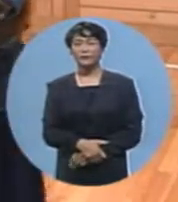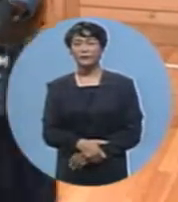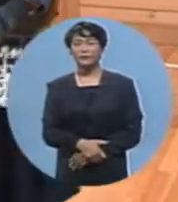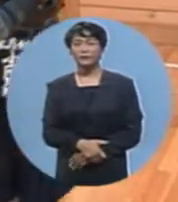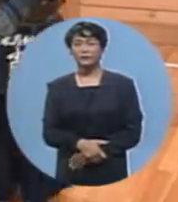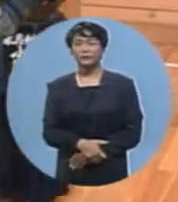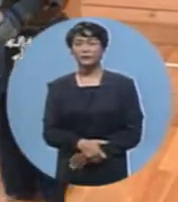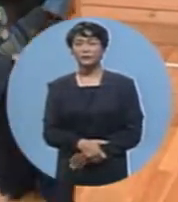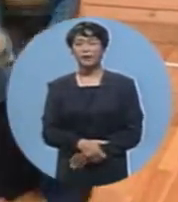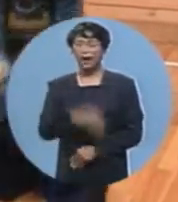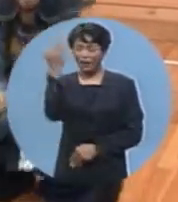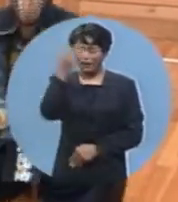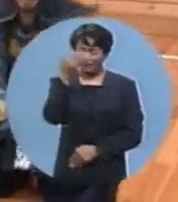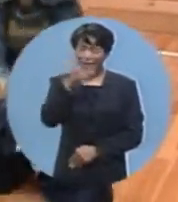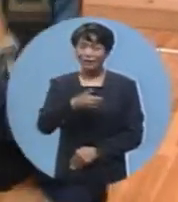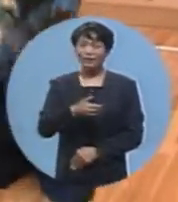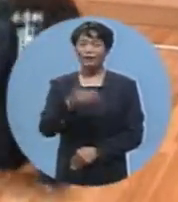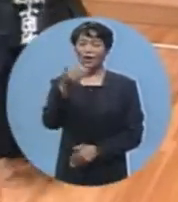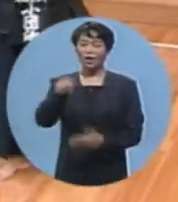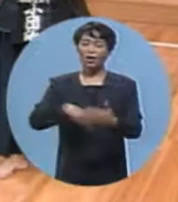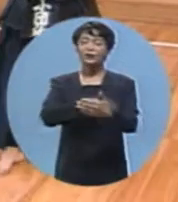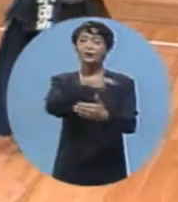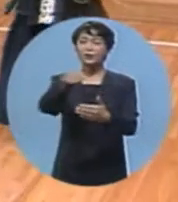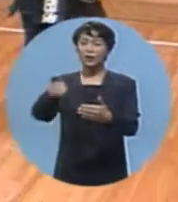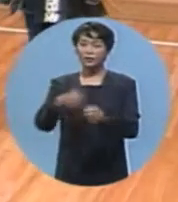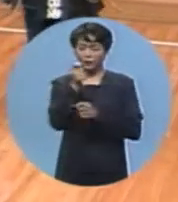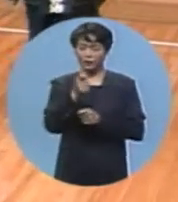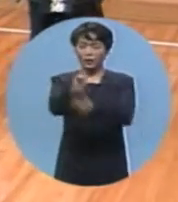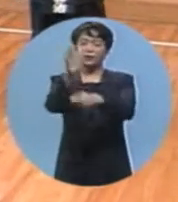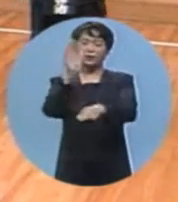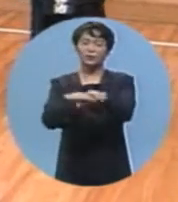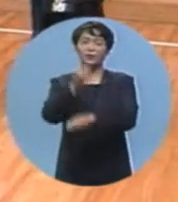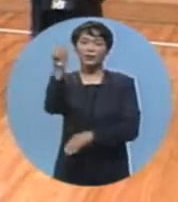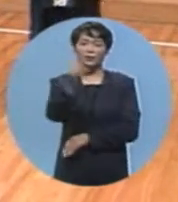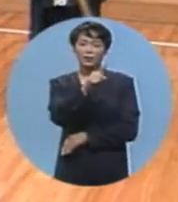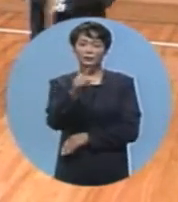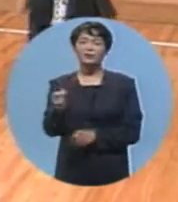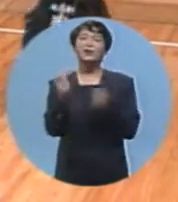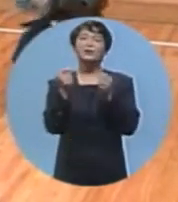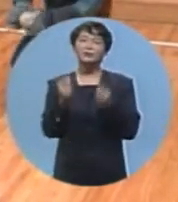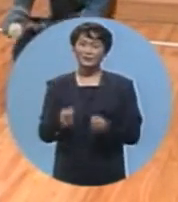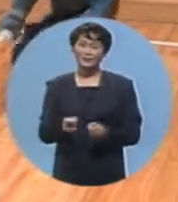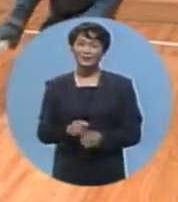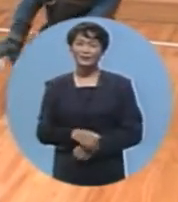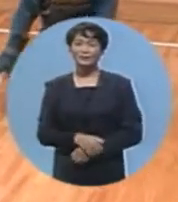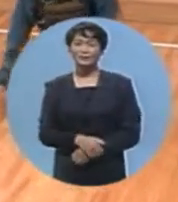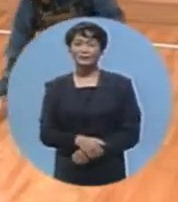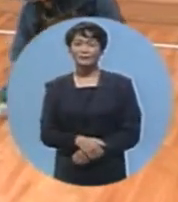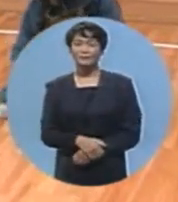ほほ、区内にも剣の達人がいるんですな。